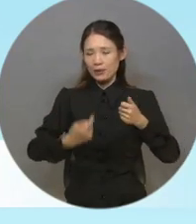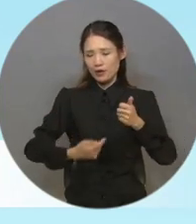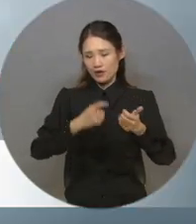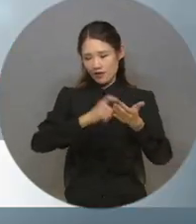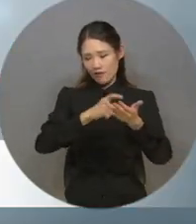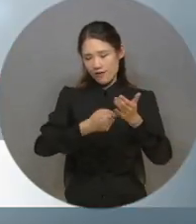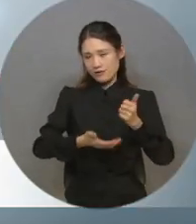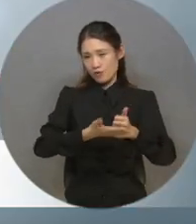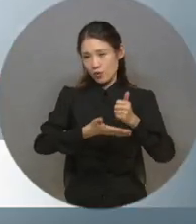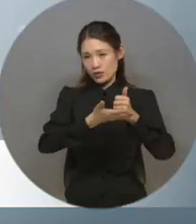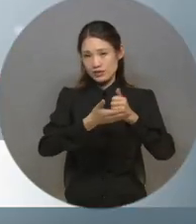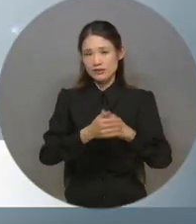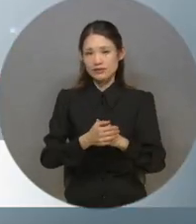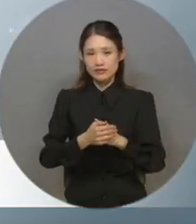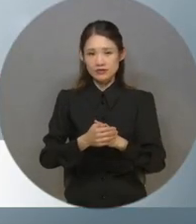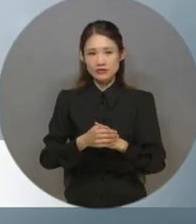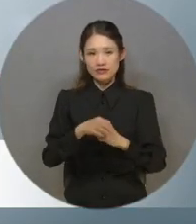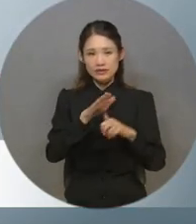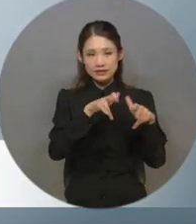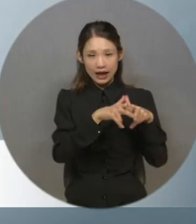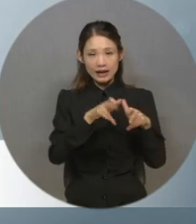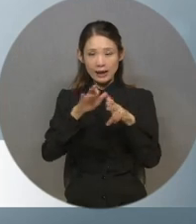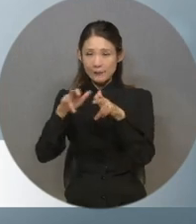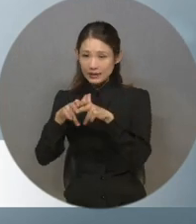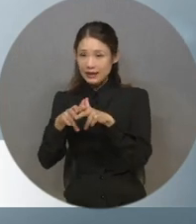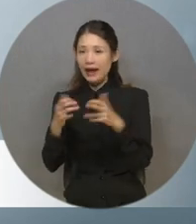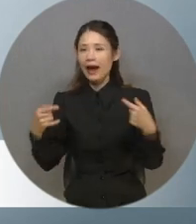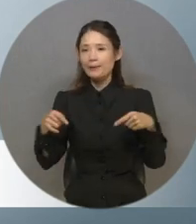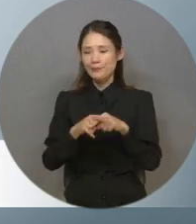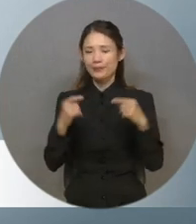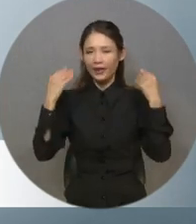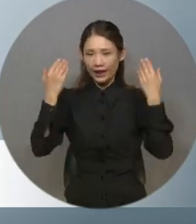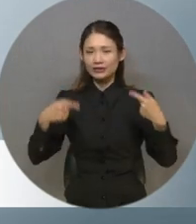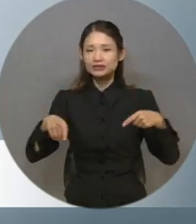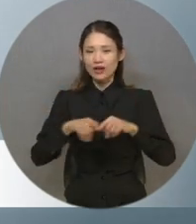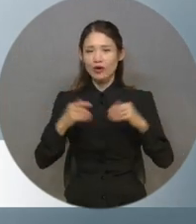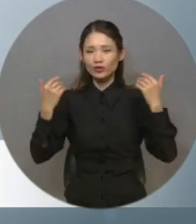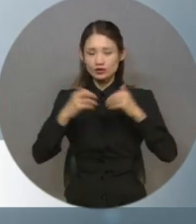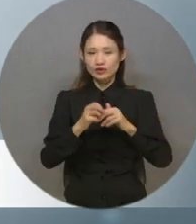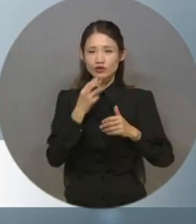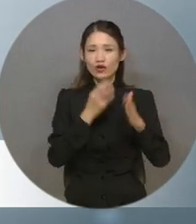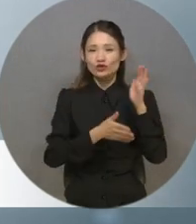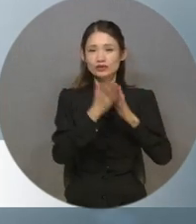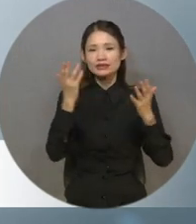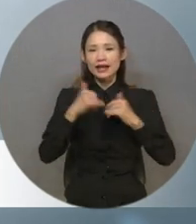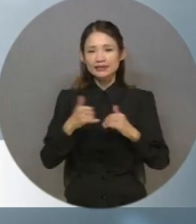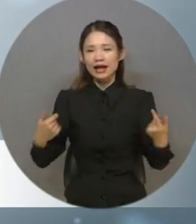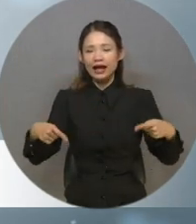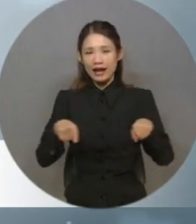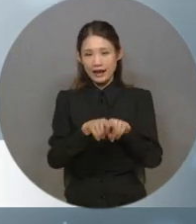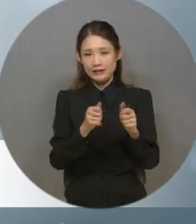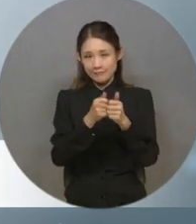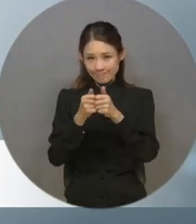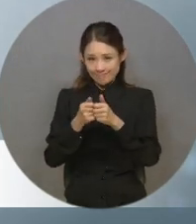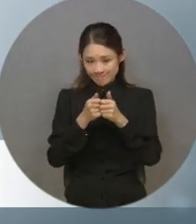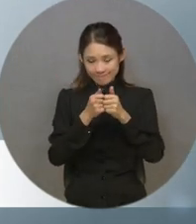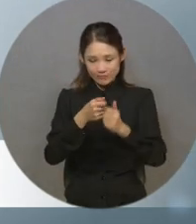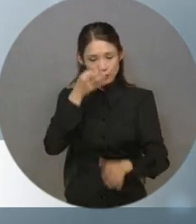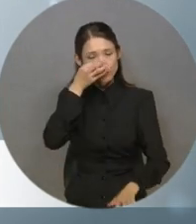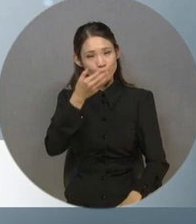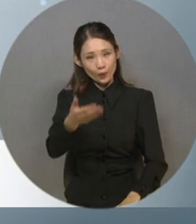나아가 장애인과 비장애인이 함께 성장하는 서울시 약자와의 동행 가치를 조명하고자 진행됩니다